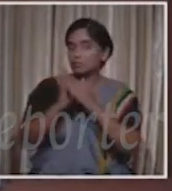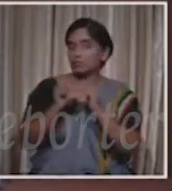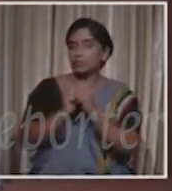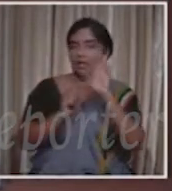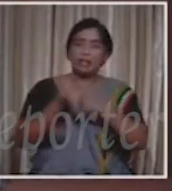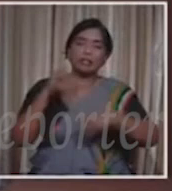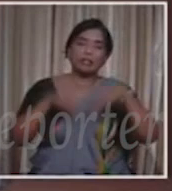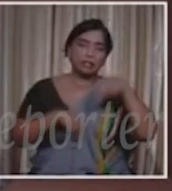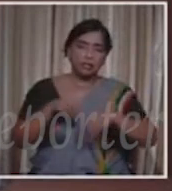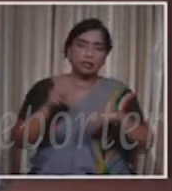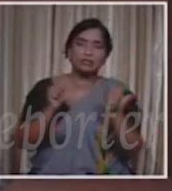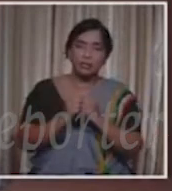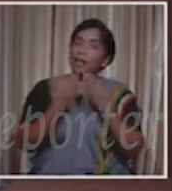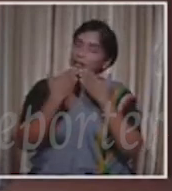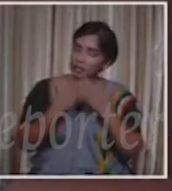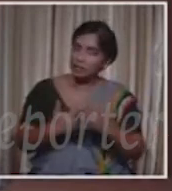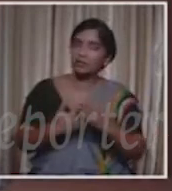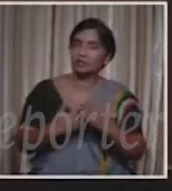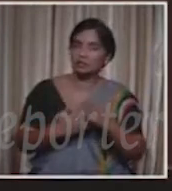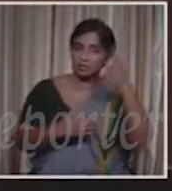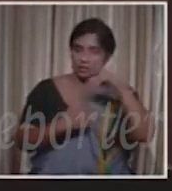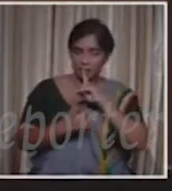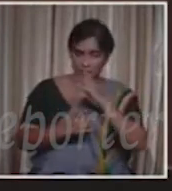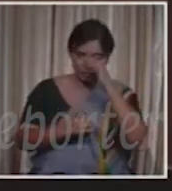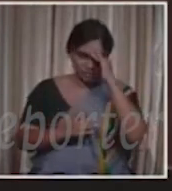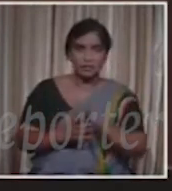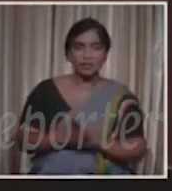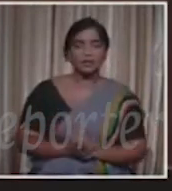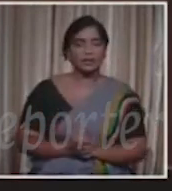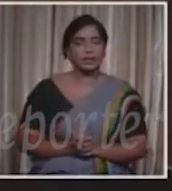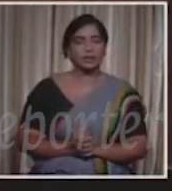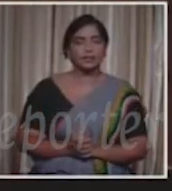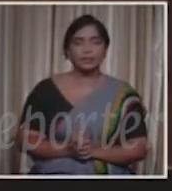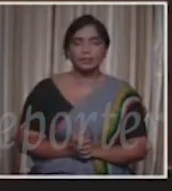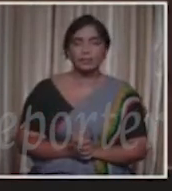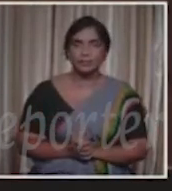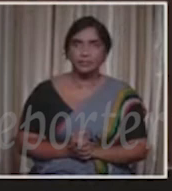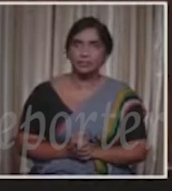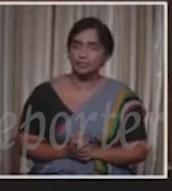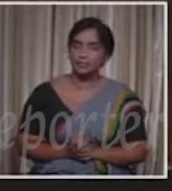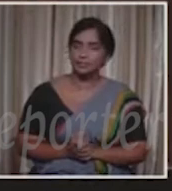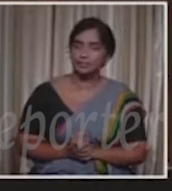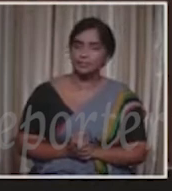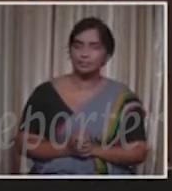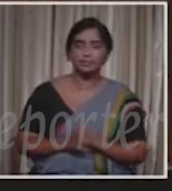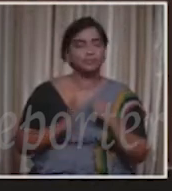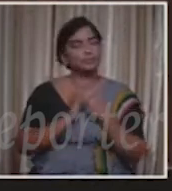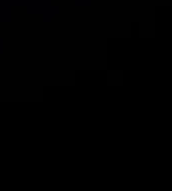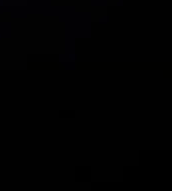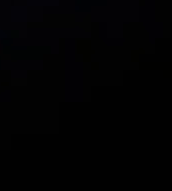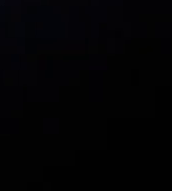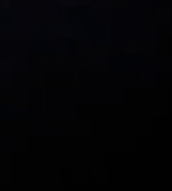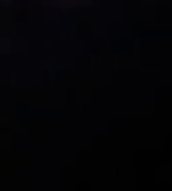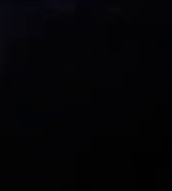ලෑස්ති. ඒ මොකද අපි හැම වෙලාවම ප්‍රජාතන්ත්‍රවාදය පිළිබඳ විශ්වාස කරන දේශපාලන ව්‍යාපාරයක්. විශ්ූති නියෝජක කතානායකතුමනි. බොහොම ස්තුතියි ඔබතුමාට.